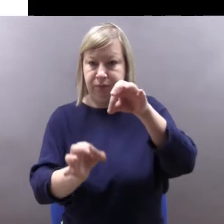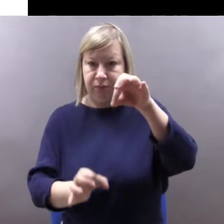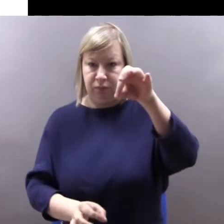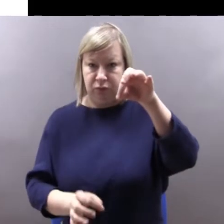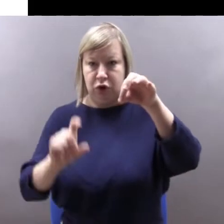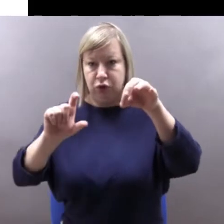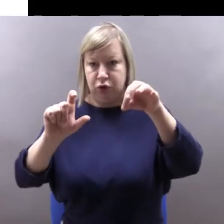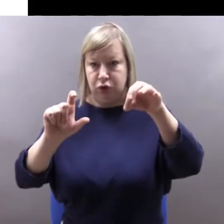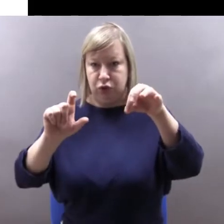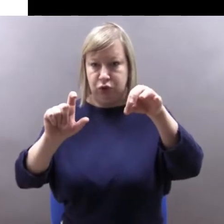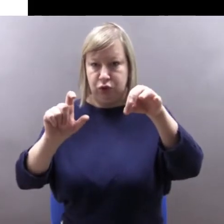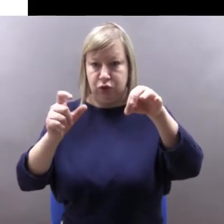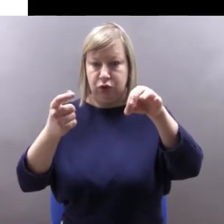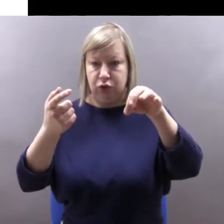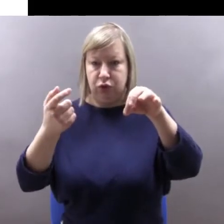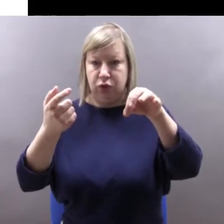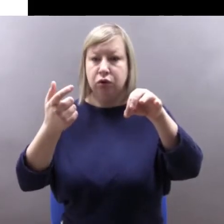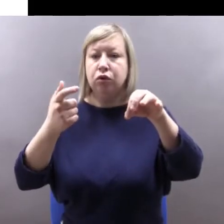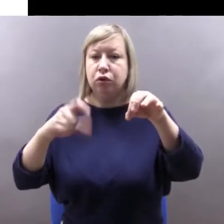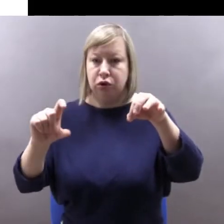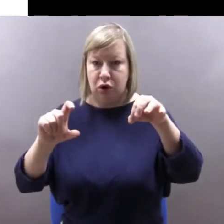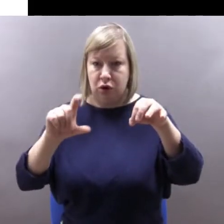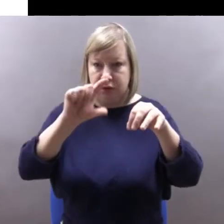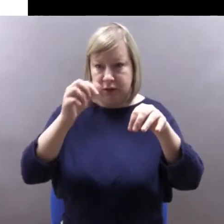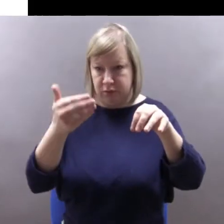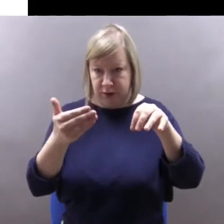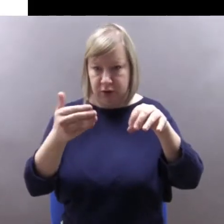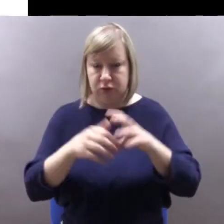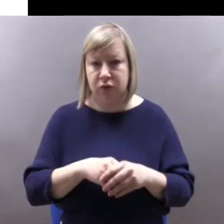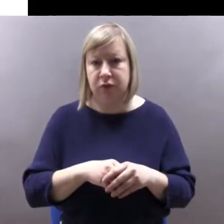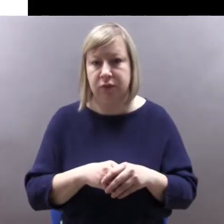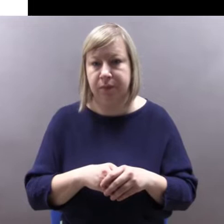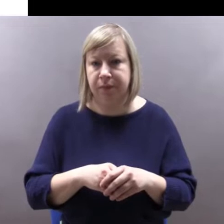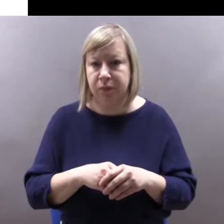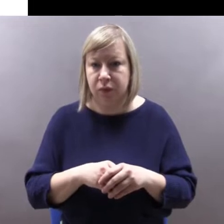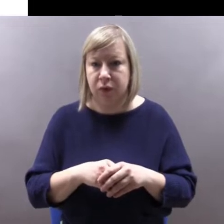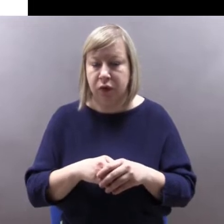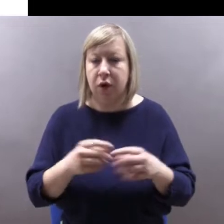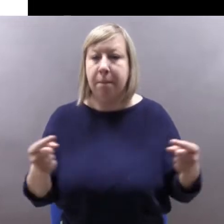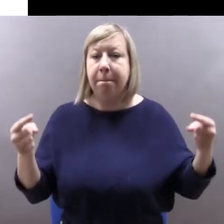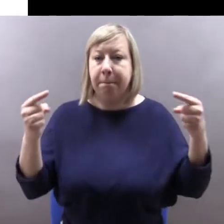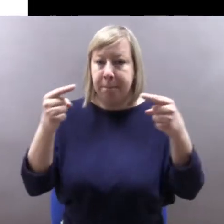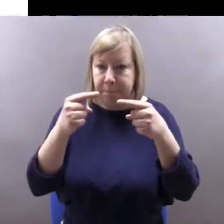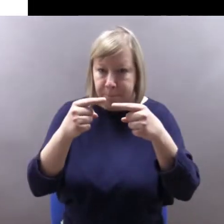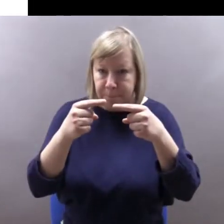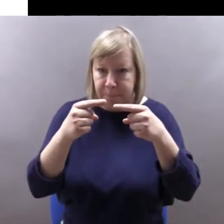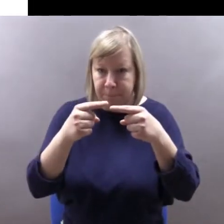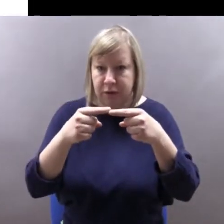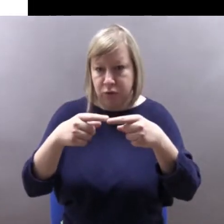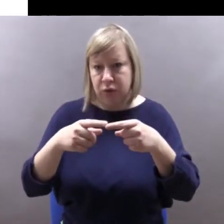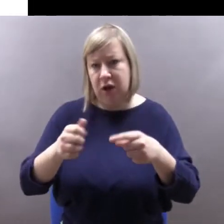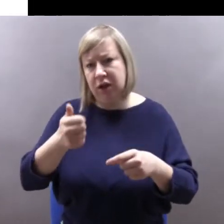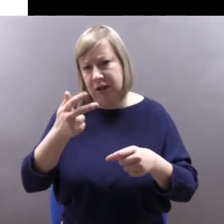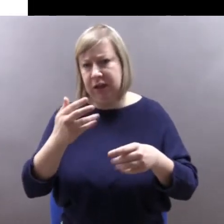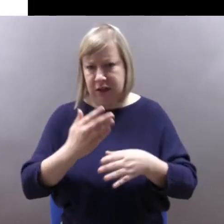biegów schodów. Jak tutaj Państwo widzicie, raptem 3 stopnie schodów, ale raptem i aż, bo to są bardzo wysokie stopnie